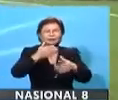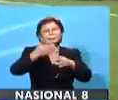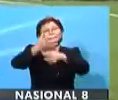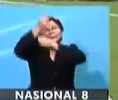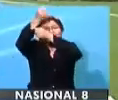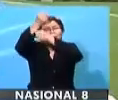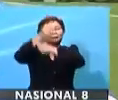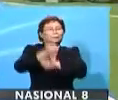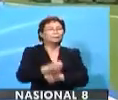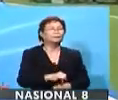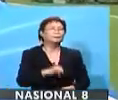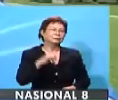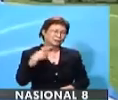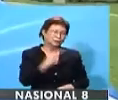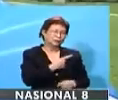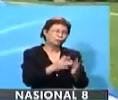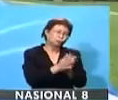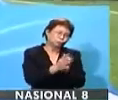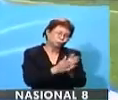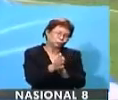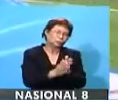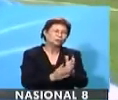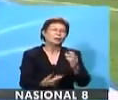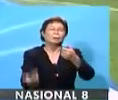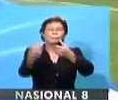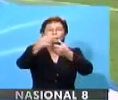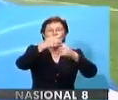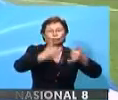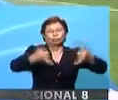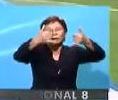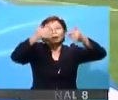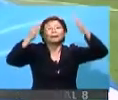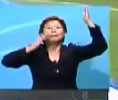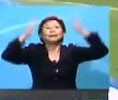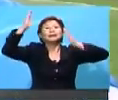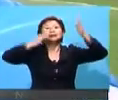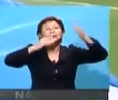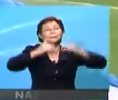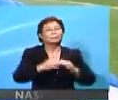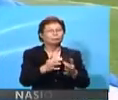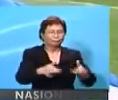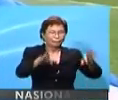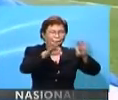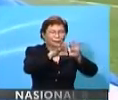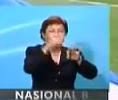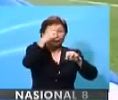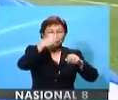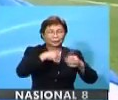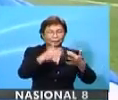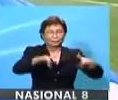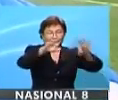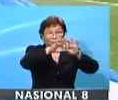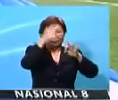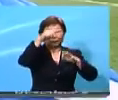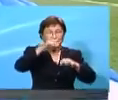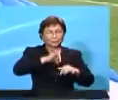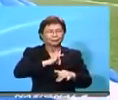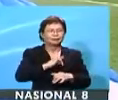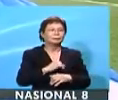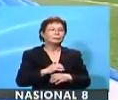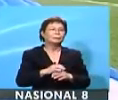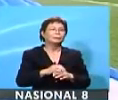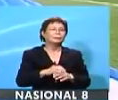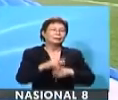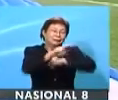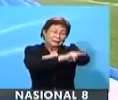tentulah kita nak usaha dapat satu slot untuk Piala Malaysia kerana saya penting. Satu penting pada saya,